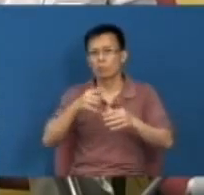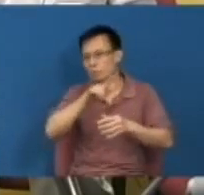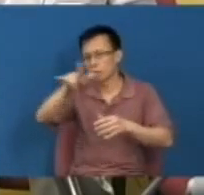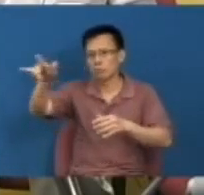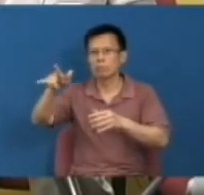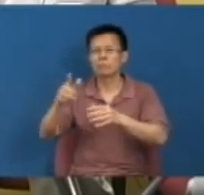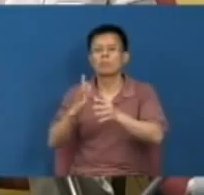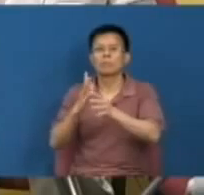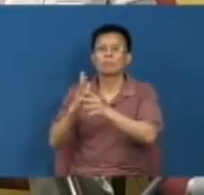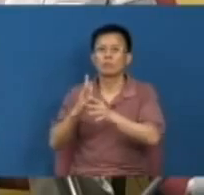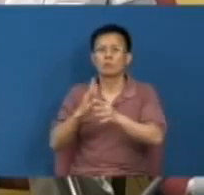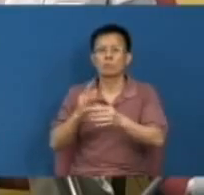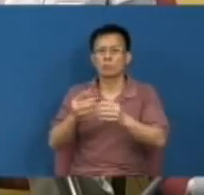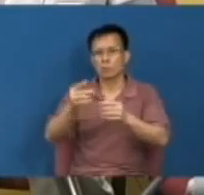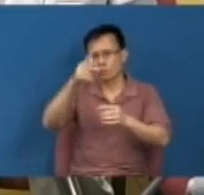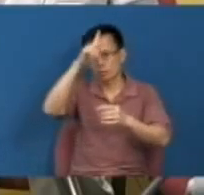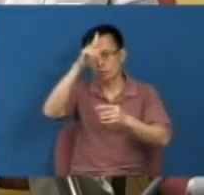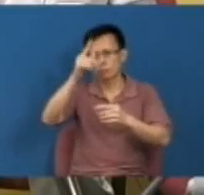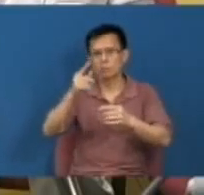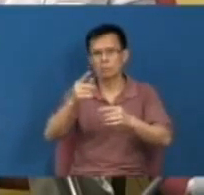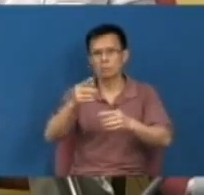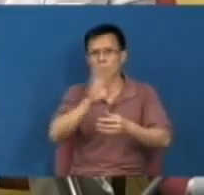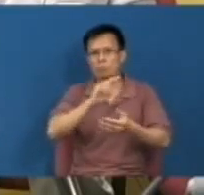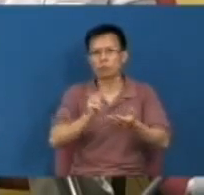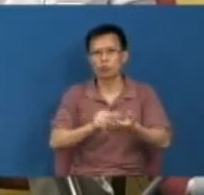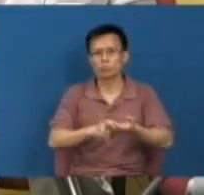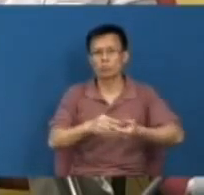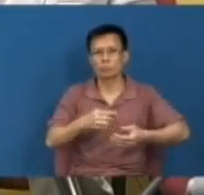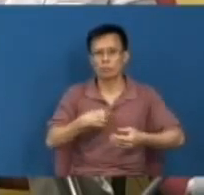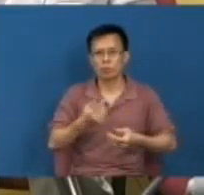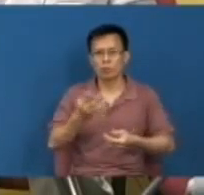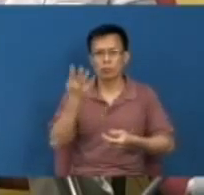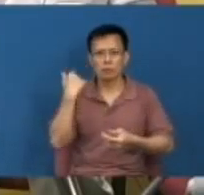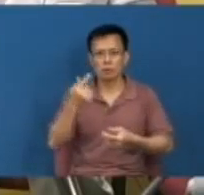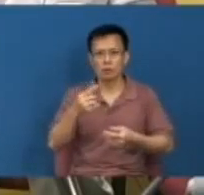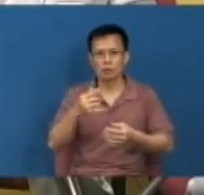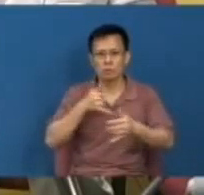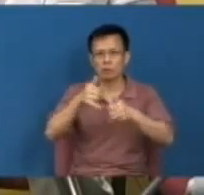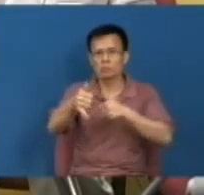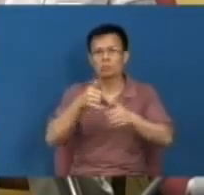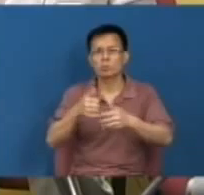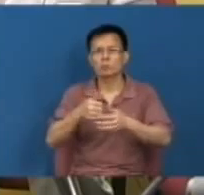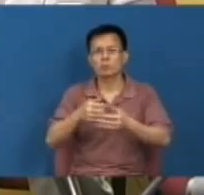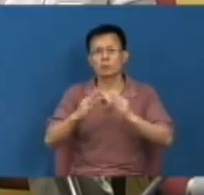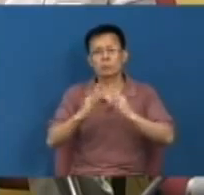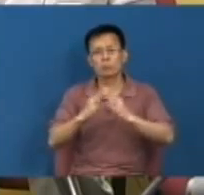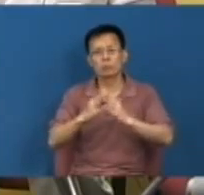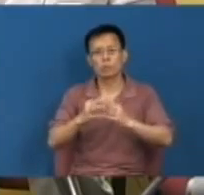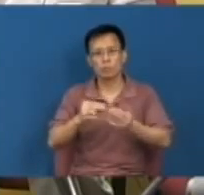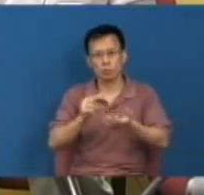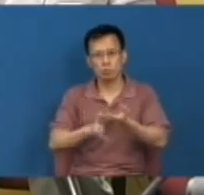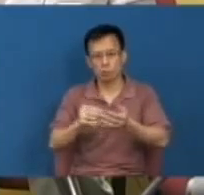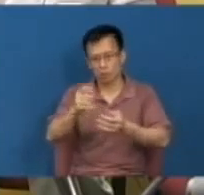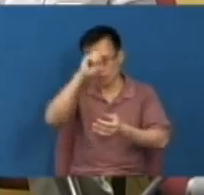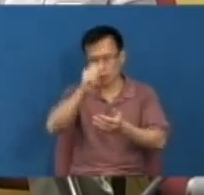我就去入境處嗰度攞翻我當日離開香港嗰、那個，即係嗰個入境嘅俾佢哋